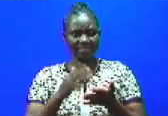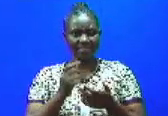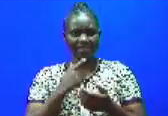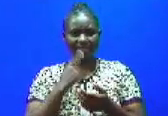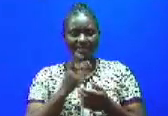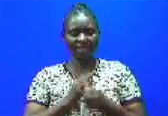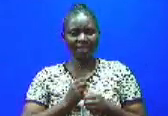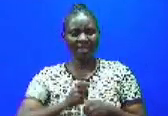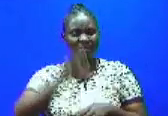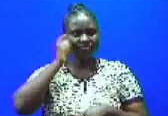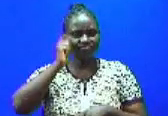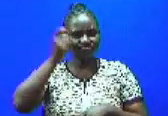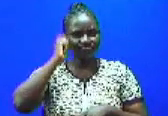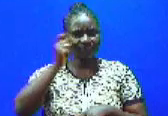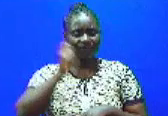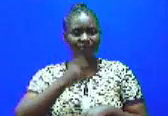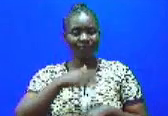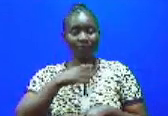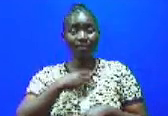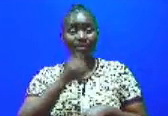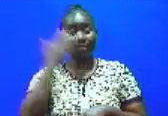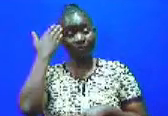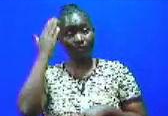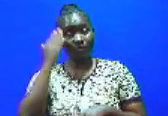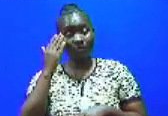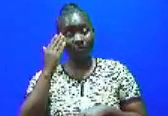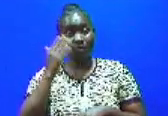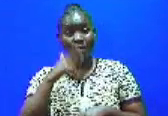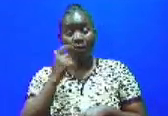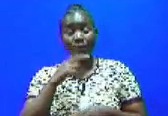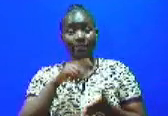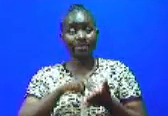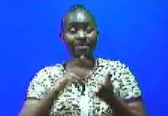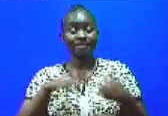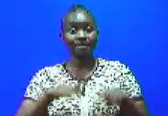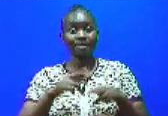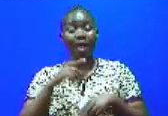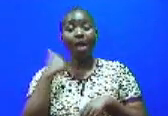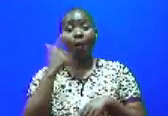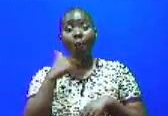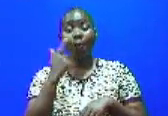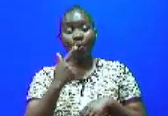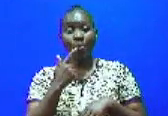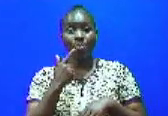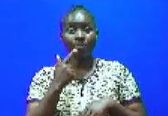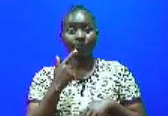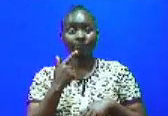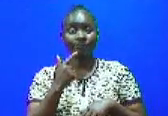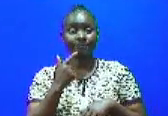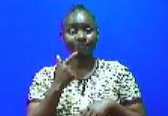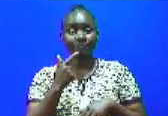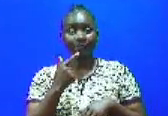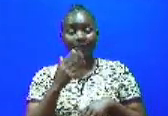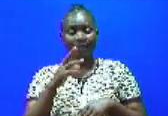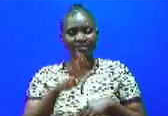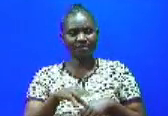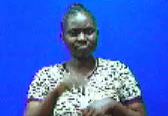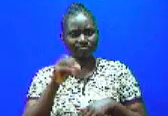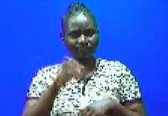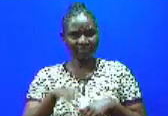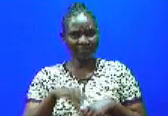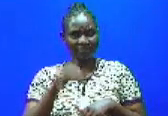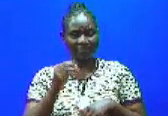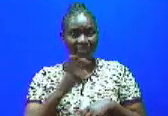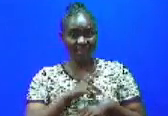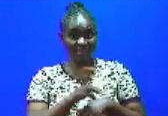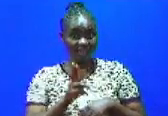mana ga tuta de to manye nga nga ki o mundo tenete bare ningo nande e kera ko tengo to be kiro morom oko ti choka ti tango